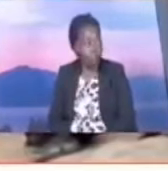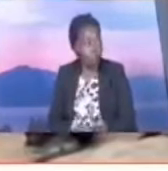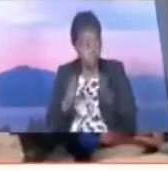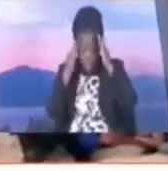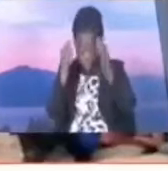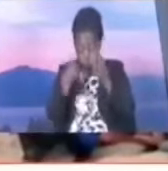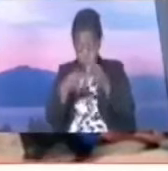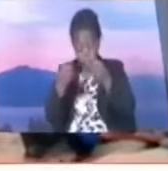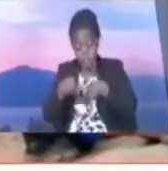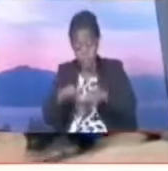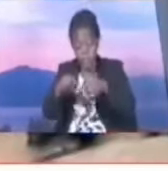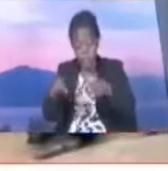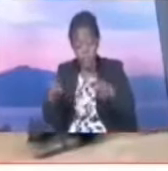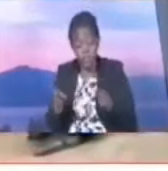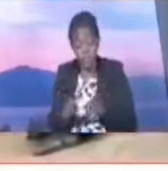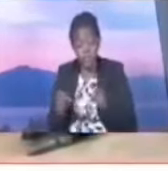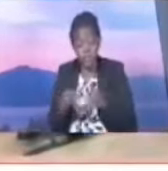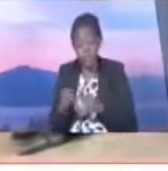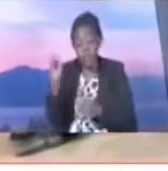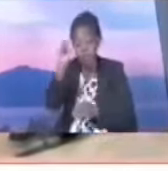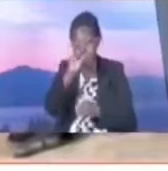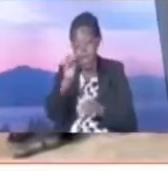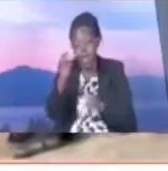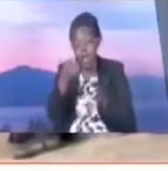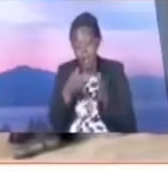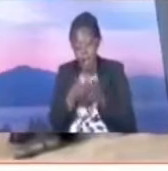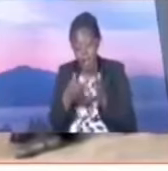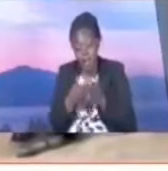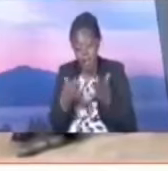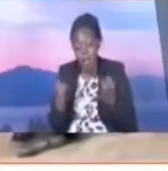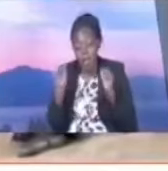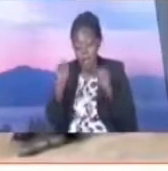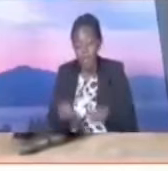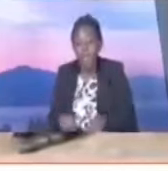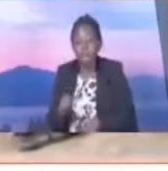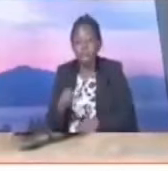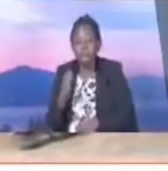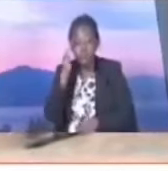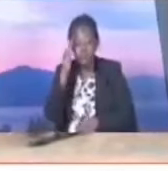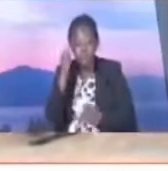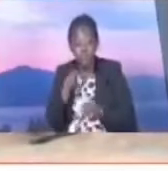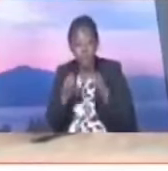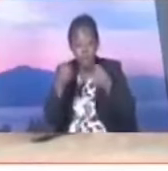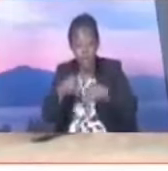wandu. Nawe bano nyeleza kumusangu. Nteko kumanya.